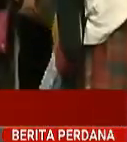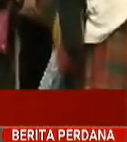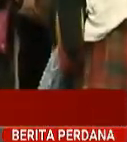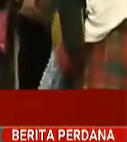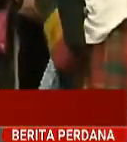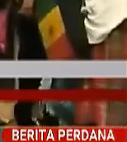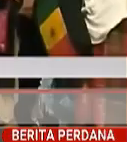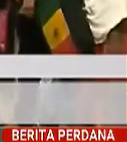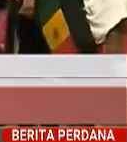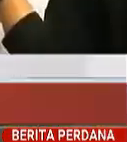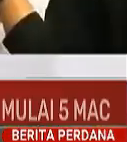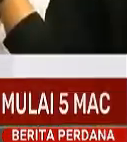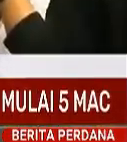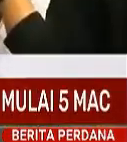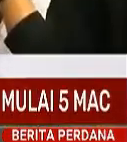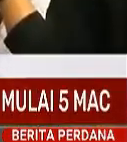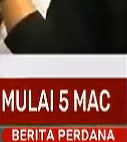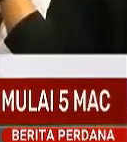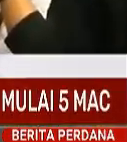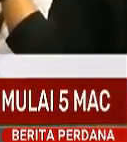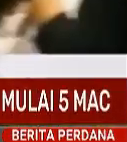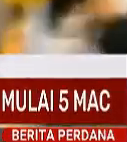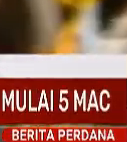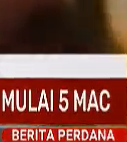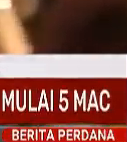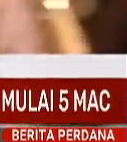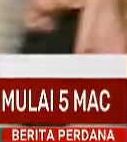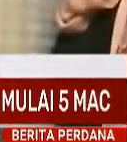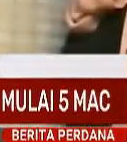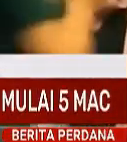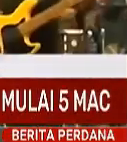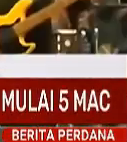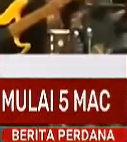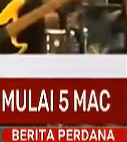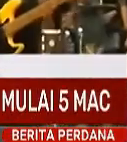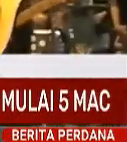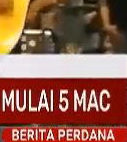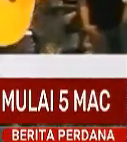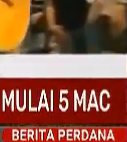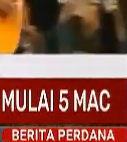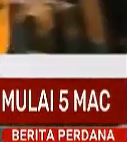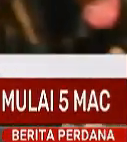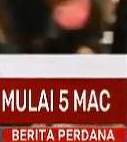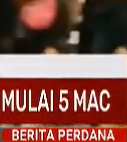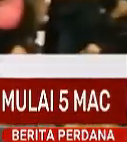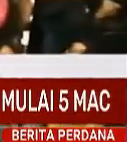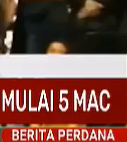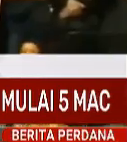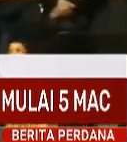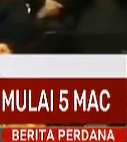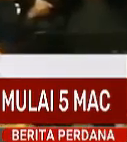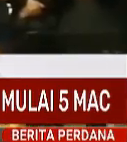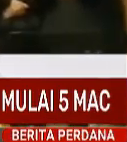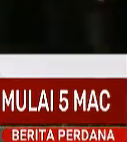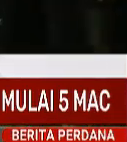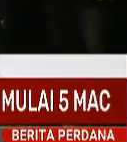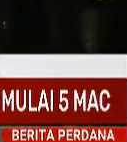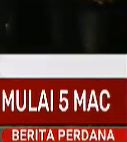Pemuzik jalanan dibenar jalankan aktiviti di kawasan PKP bermula esok dengan syarat patuhi